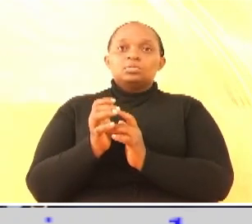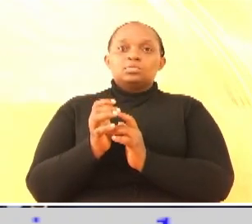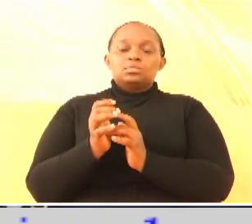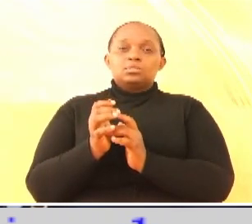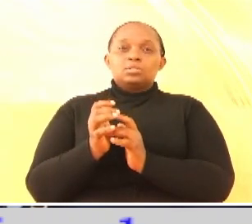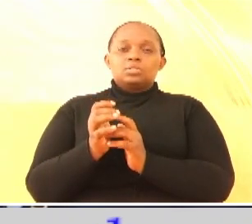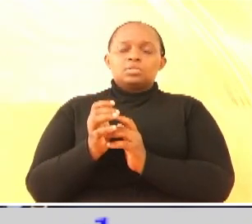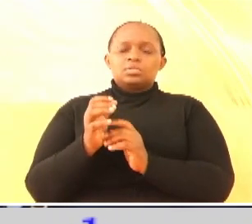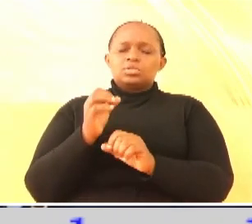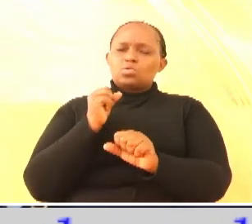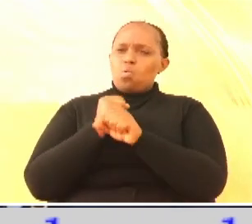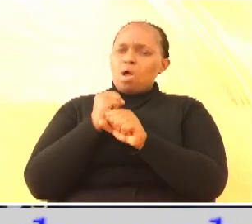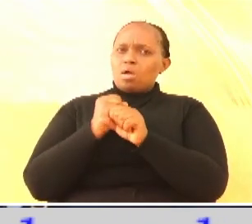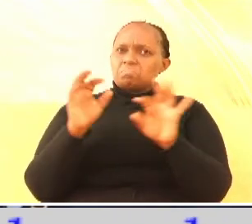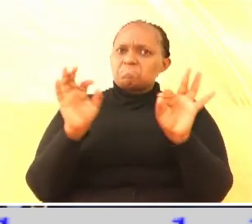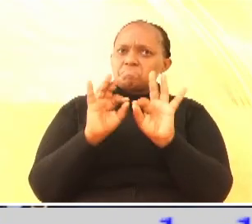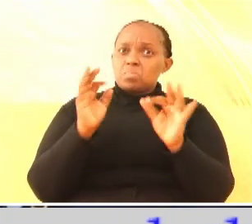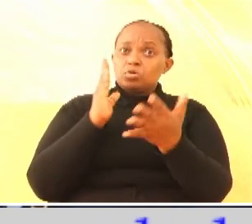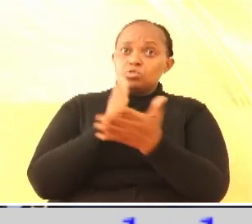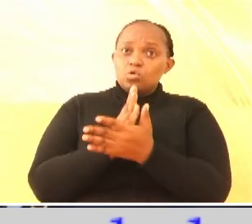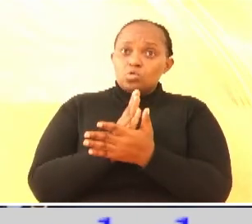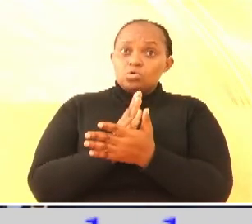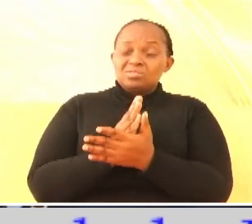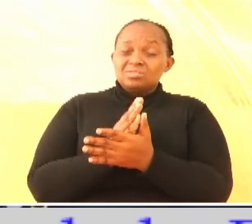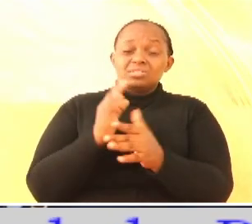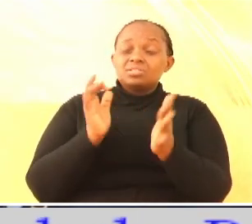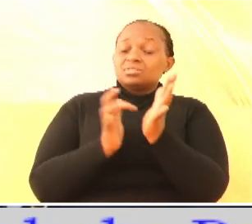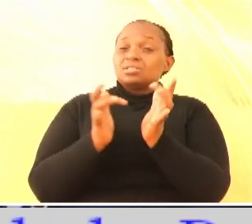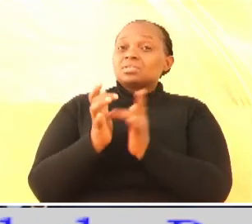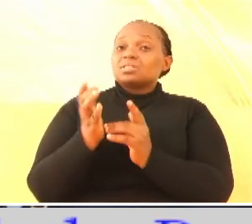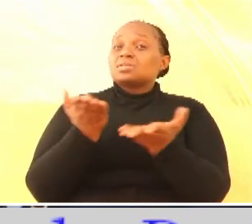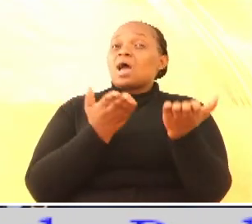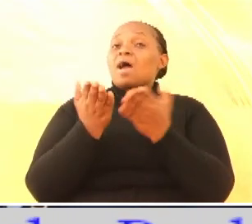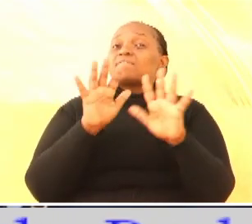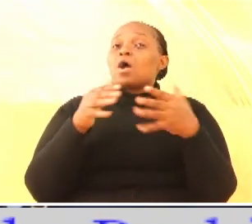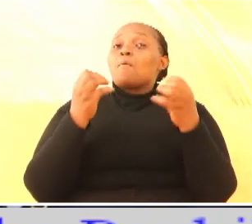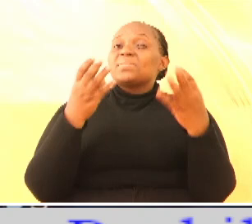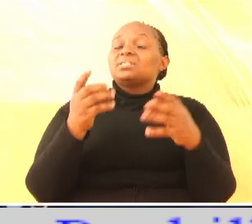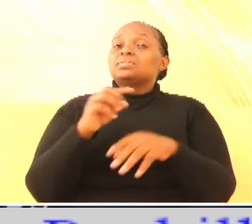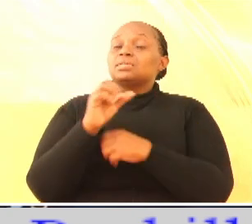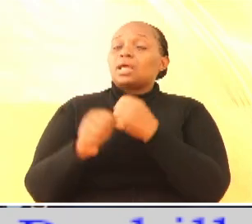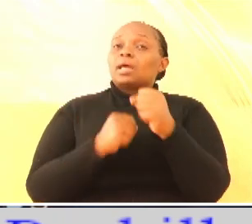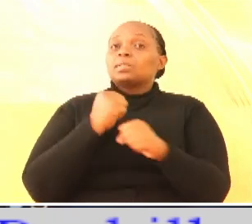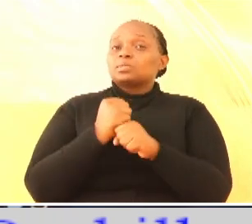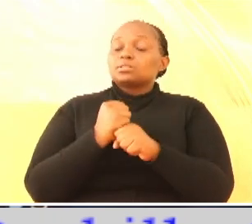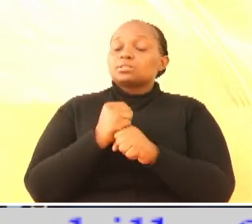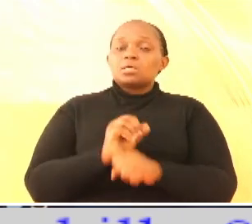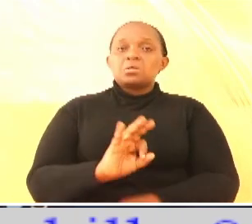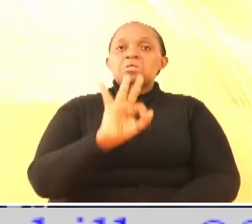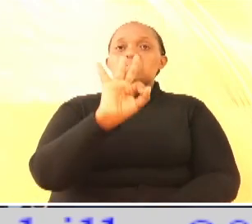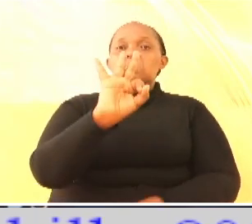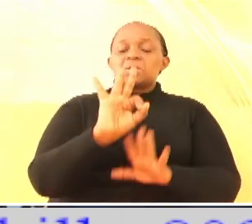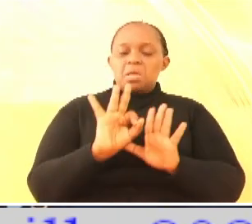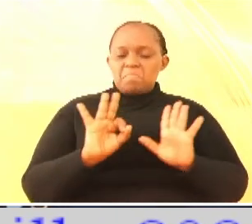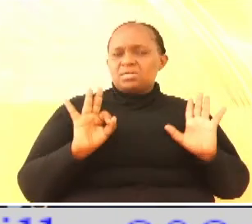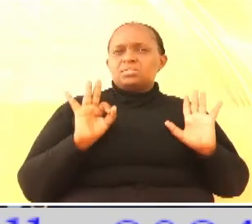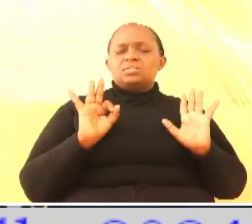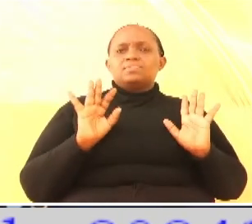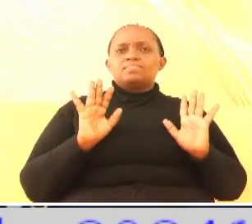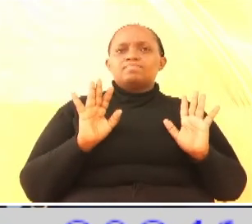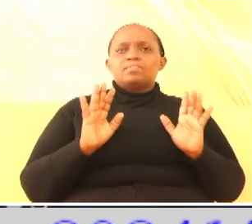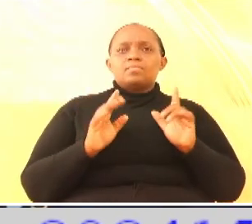alifanya kazi nzuri. Miaka yake ilikuwa mingapi ya huduma? Ilikuwa mingapi? Mitatu. Akajitayarisha miaka